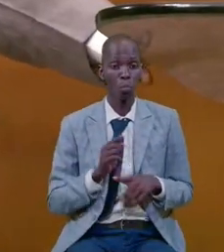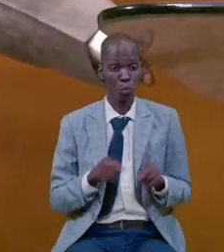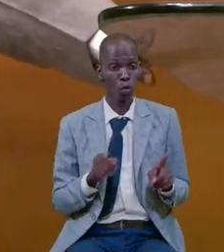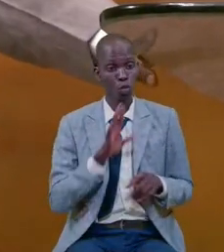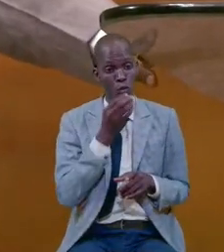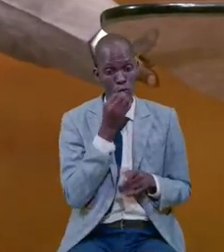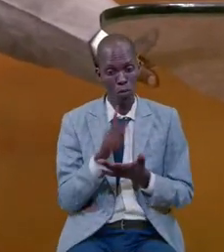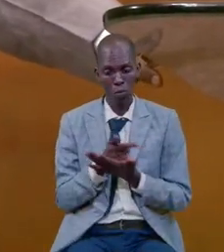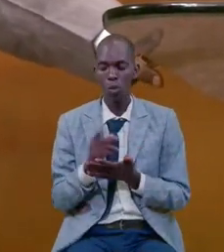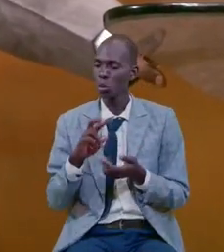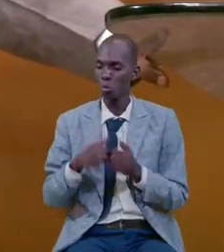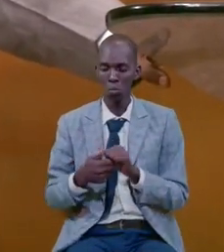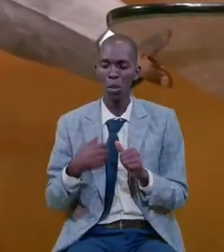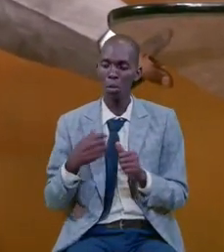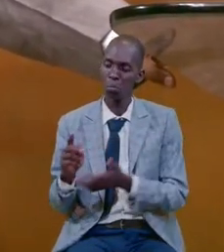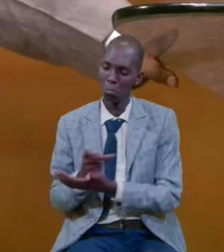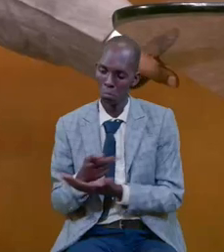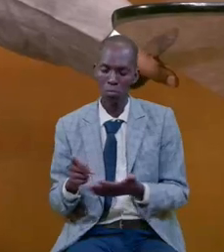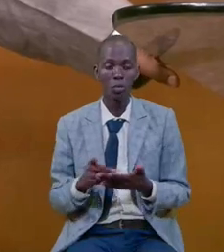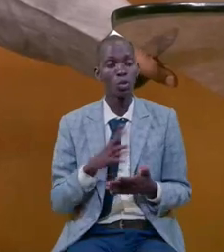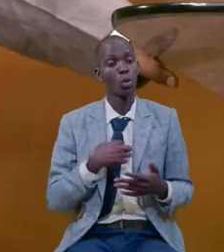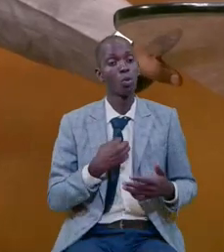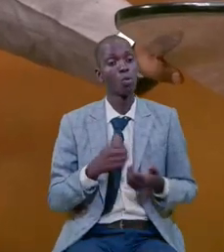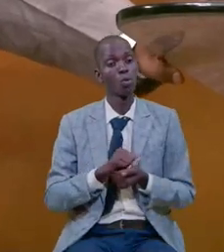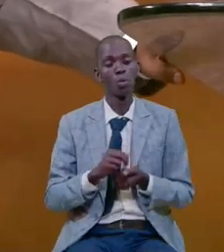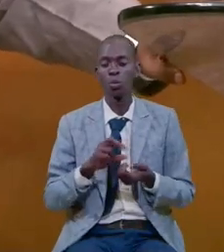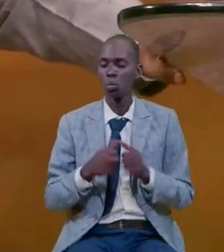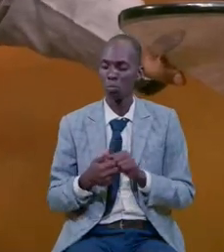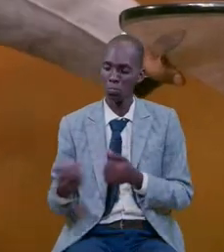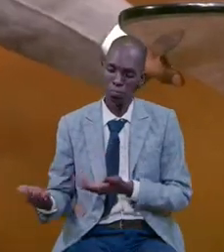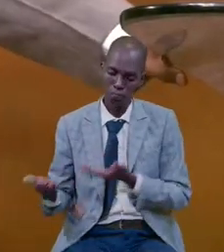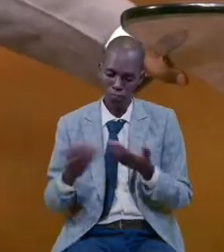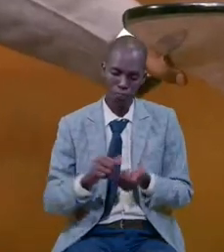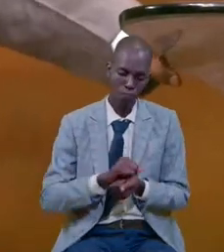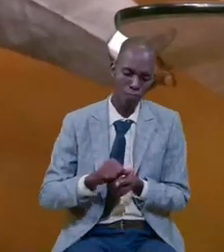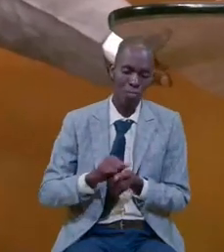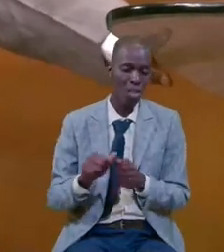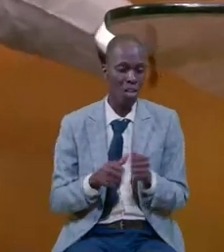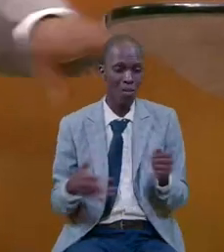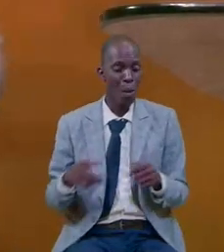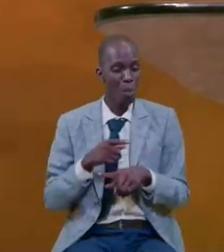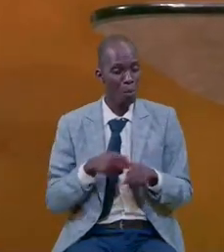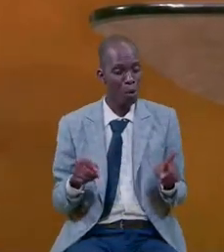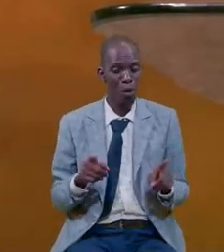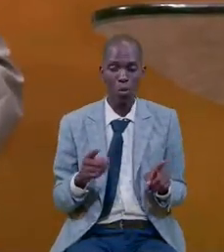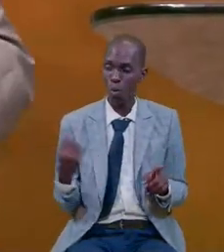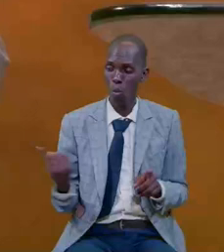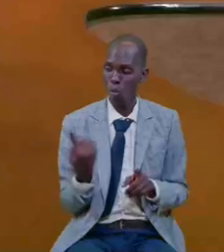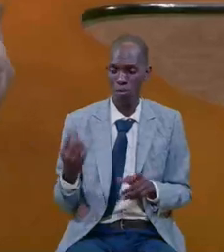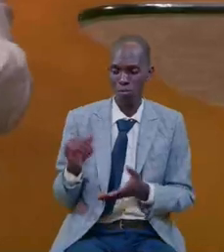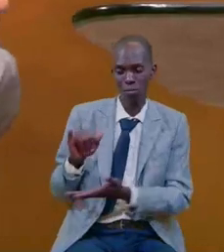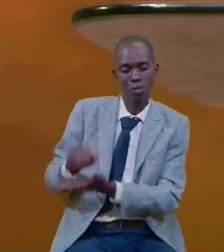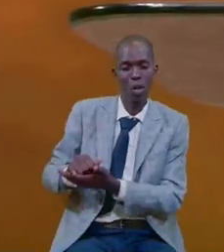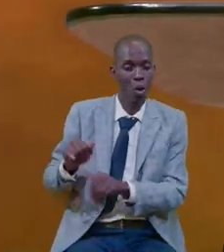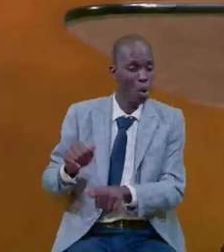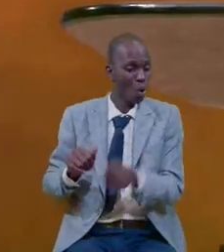manger. Je vais lessiver tes habits. Je vais tout faire pour toi. Sauf cela.